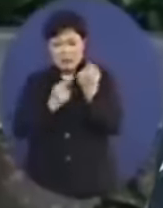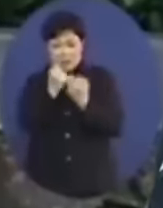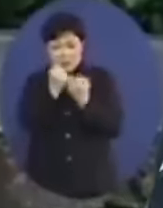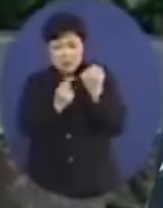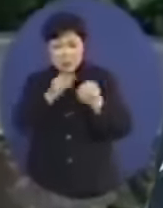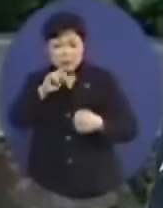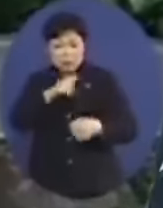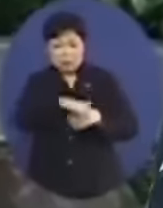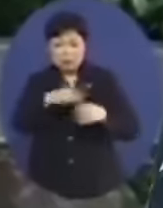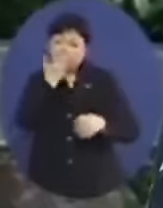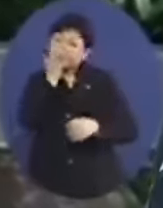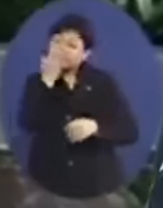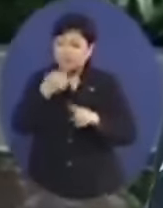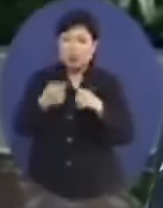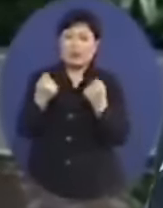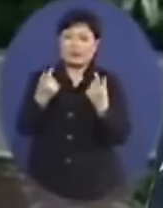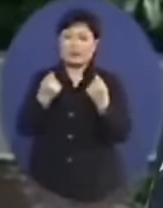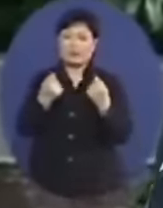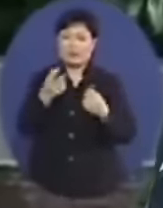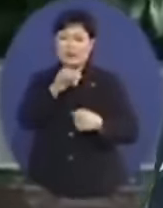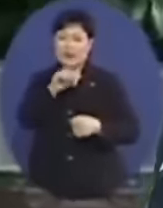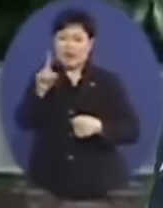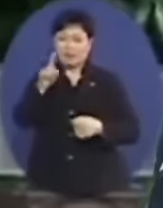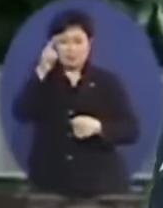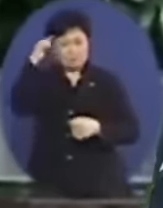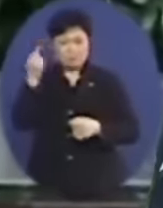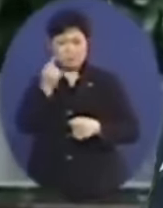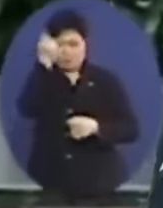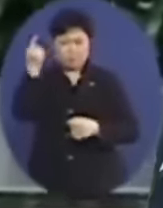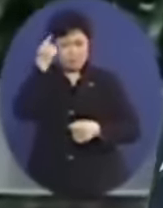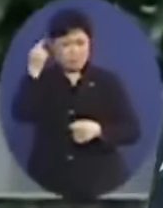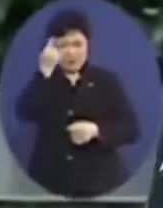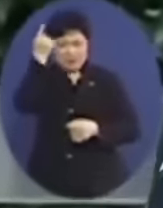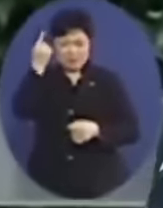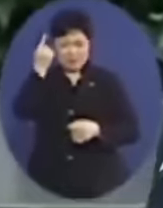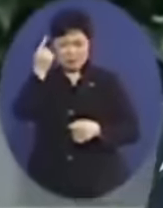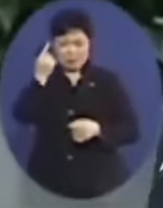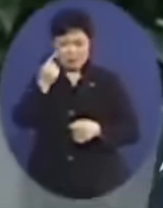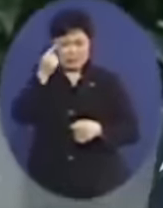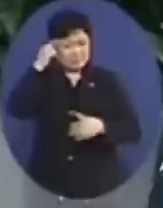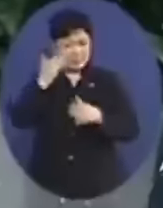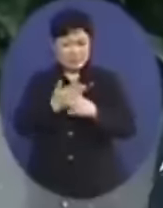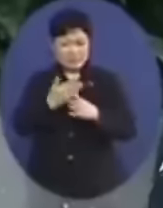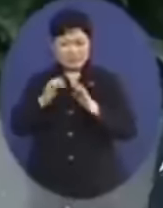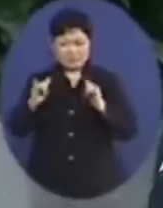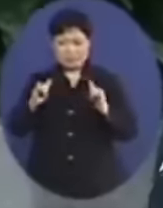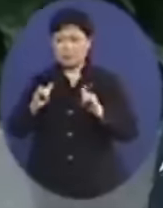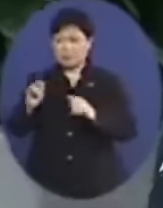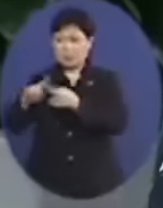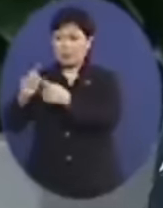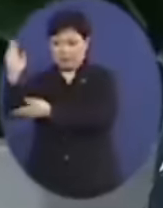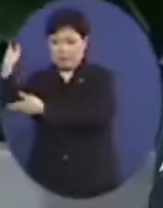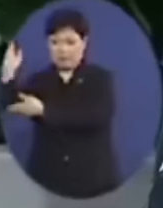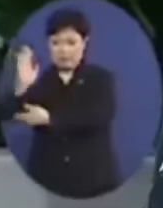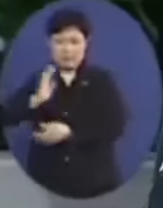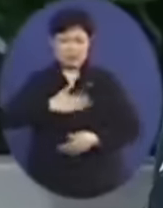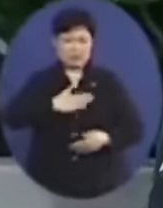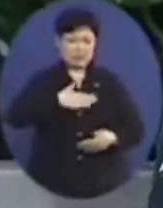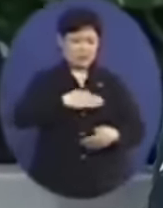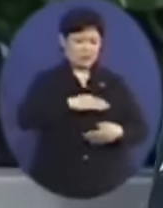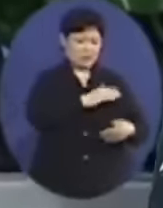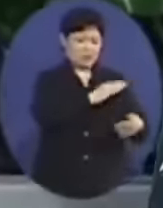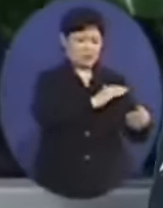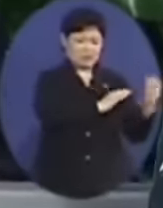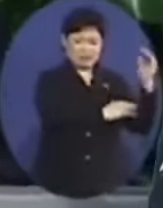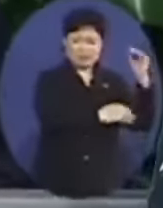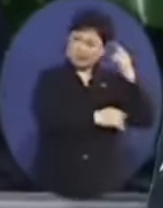알아듣습니다 아인슈타인 혼자 차게 혼자 말하고 우리는 우리대로 잡생각만 하지 못